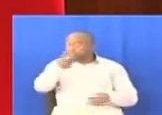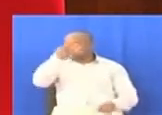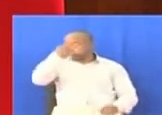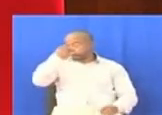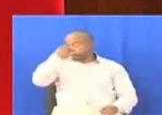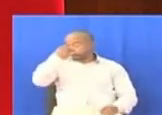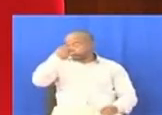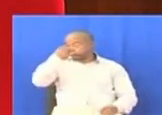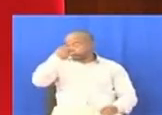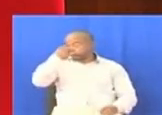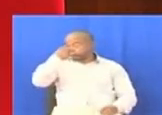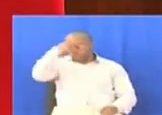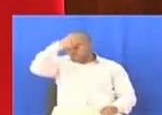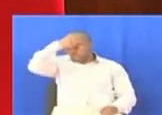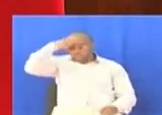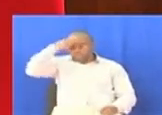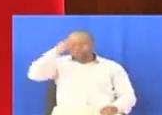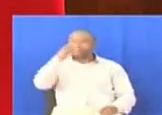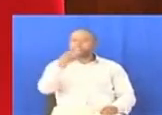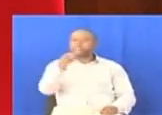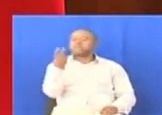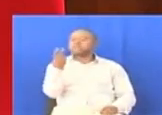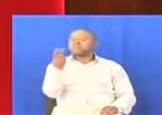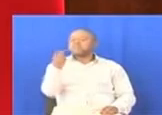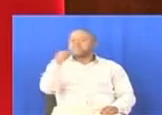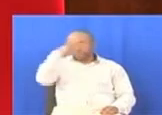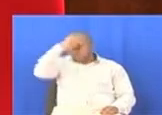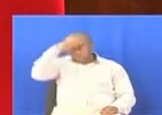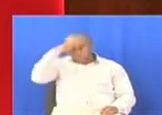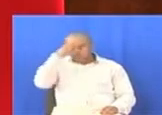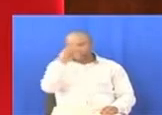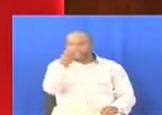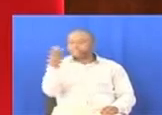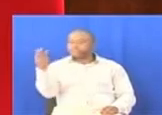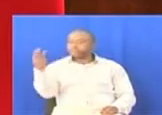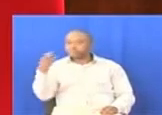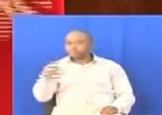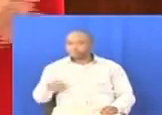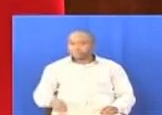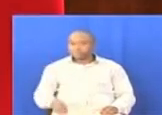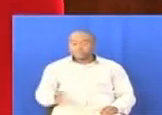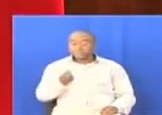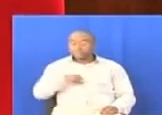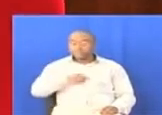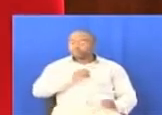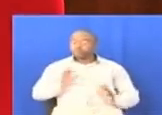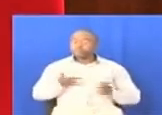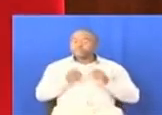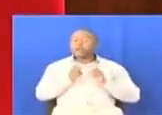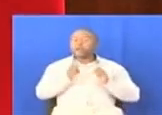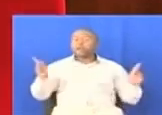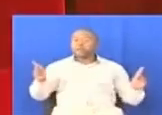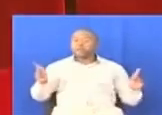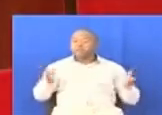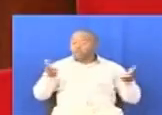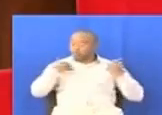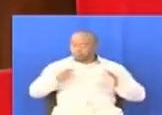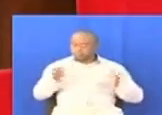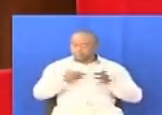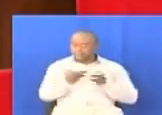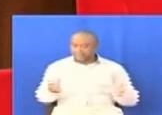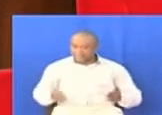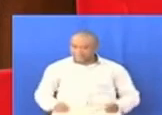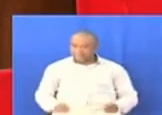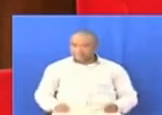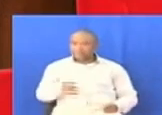temperature 32 33. Tangia tumeambiwa kwamba jamani ishini maisha kawaida, hakuna mwili kutetema,